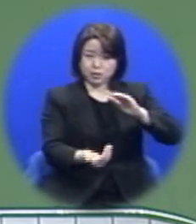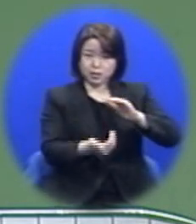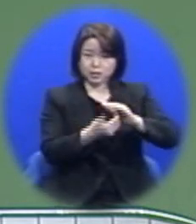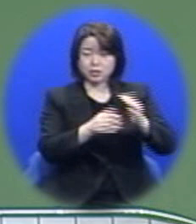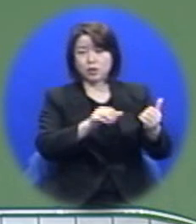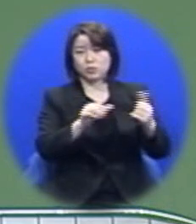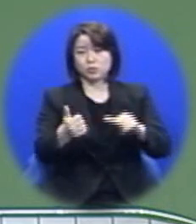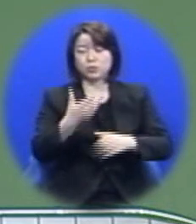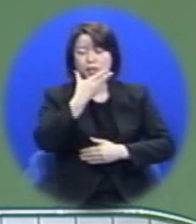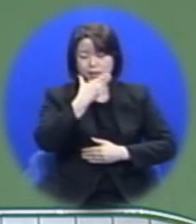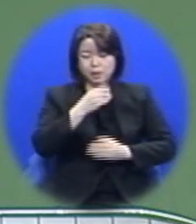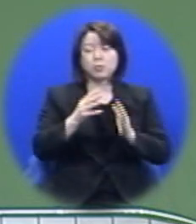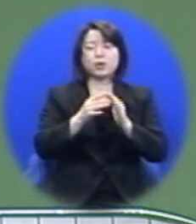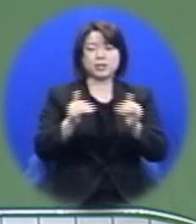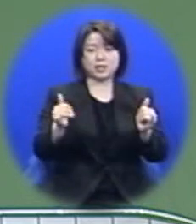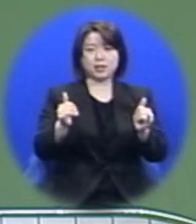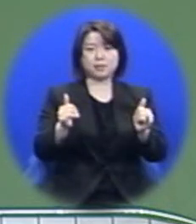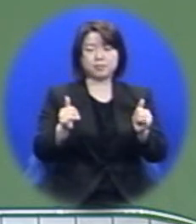행복한 사람입니다.